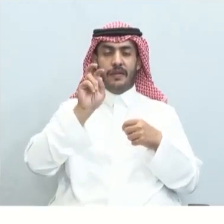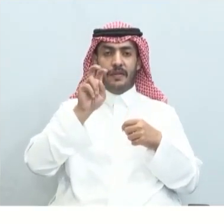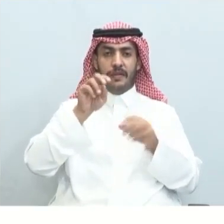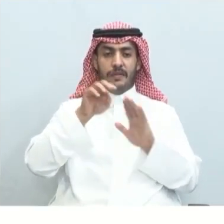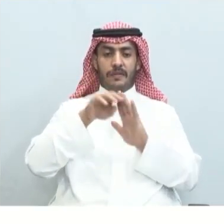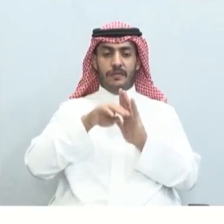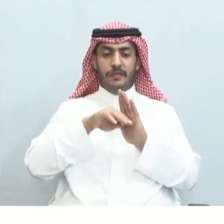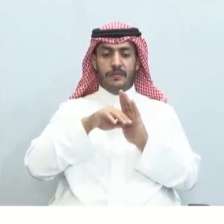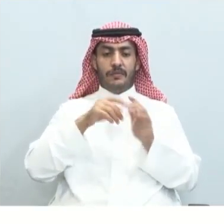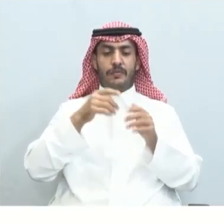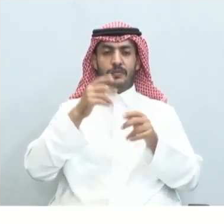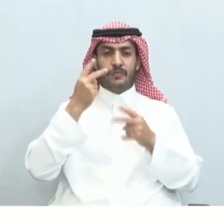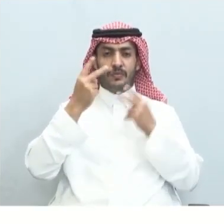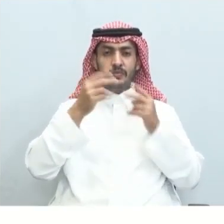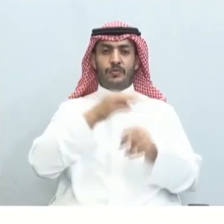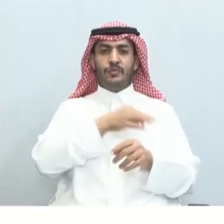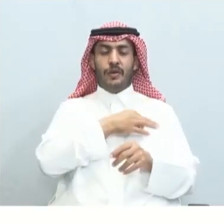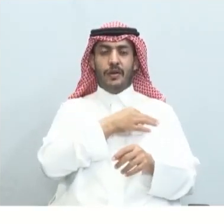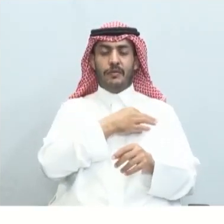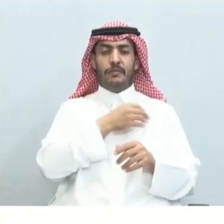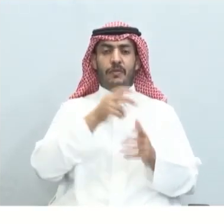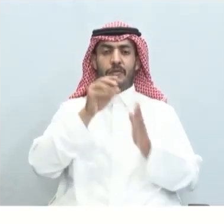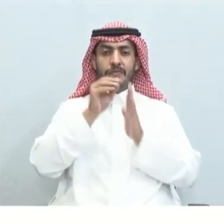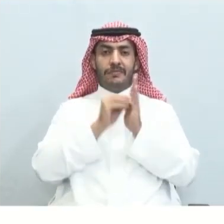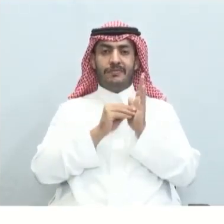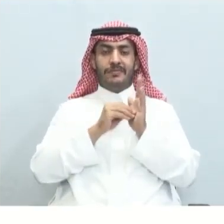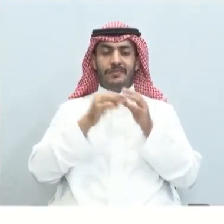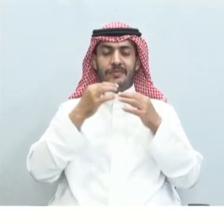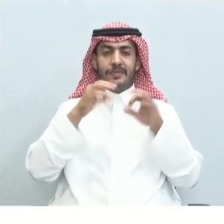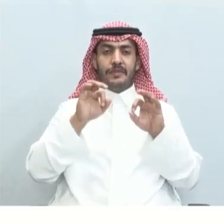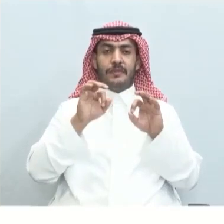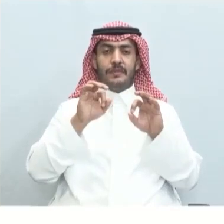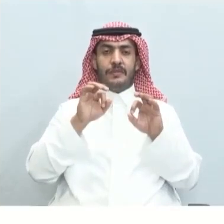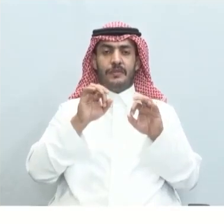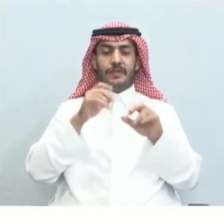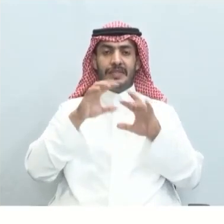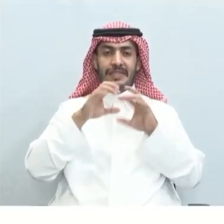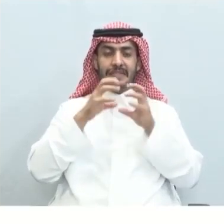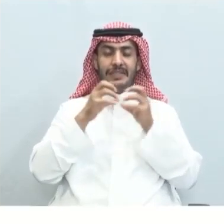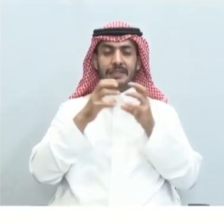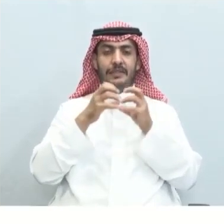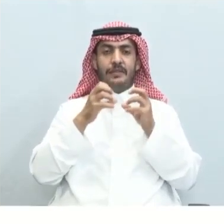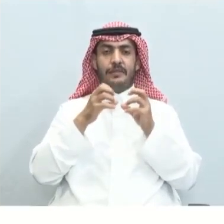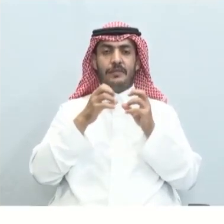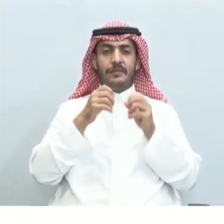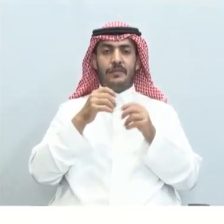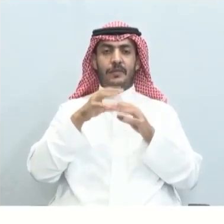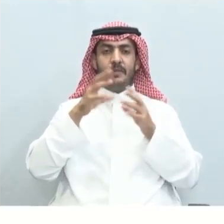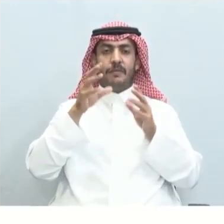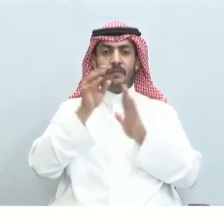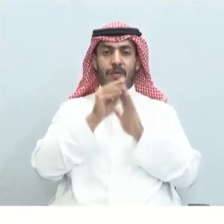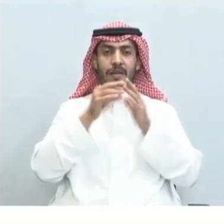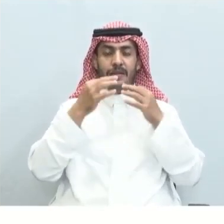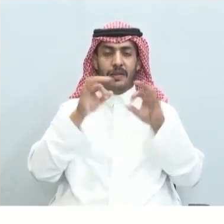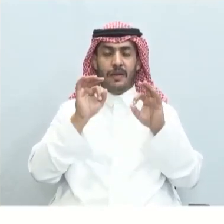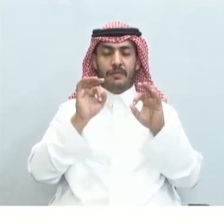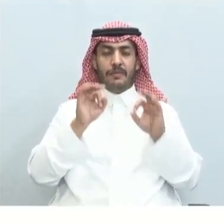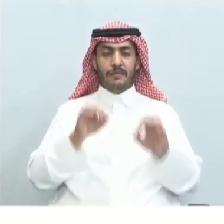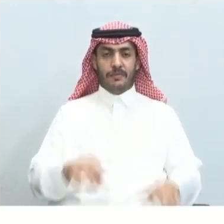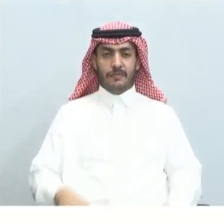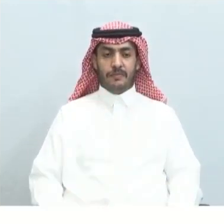الاحظ اجرب اعمل نموذج اقيس احلل اجمع بيانات